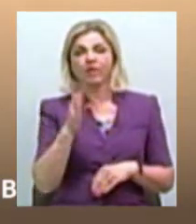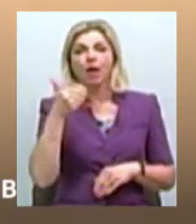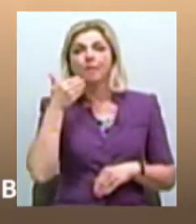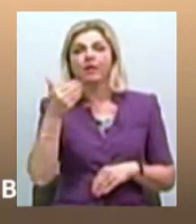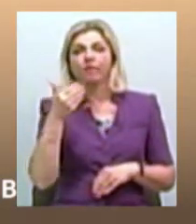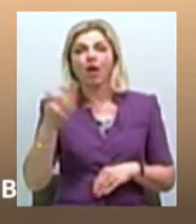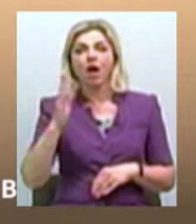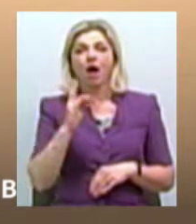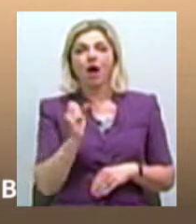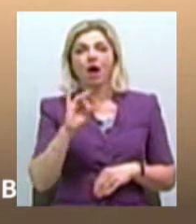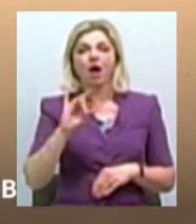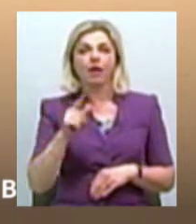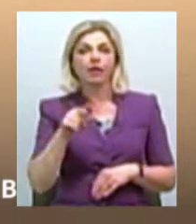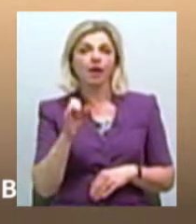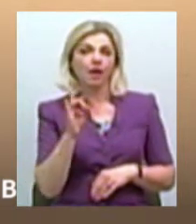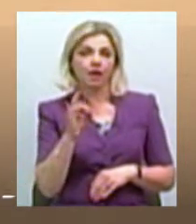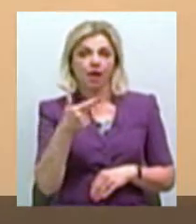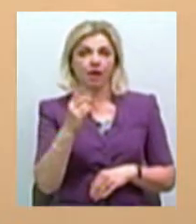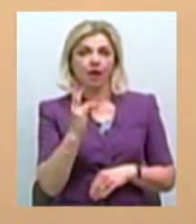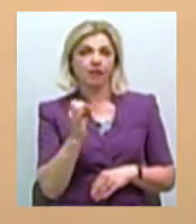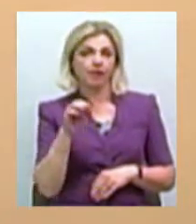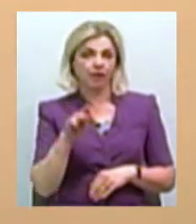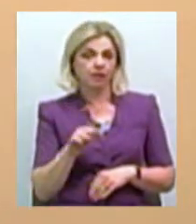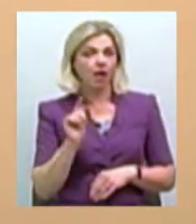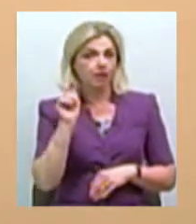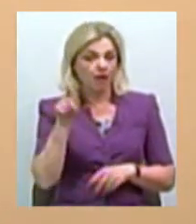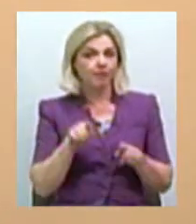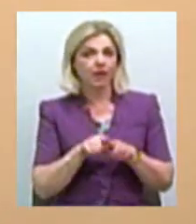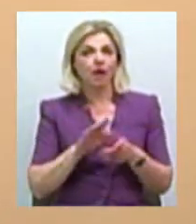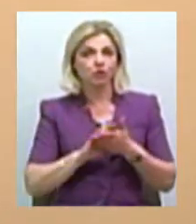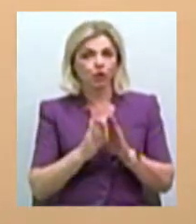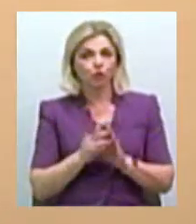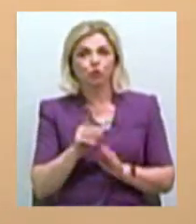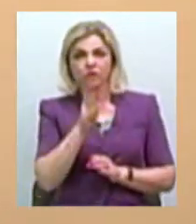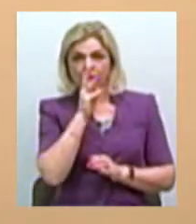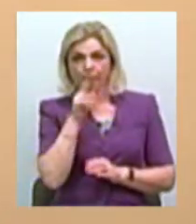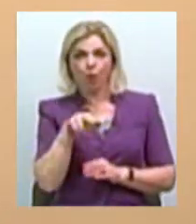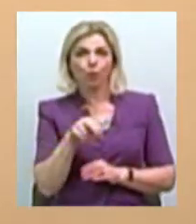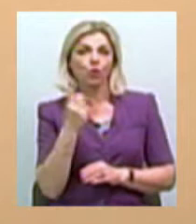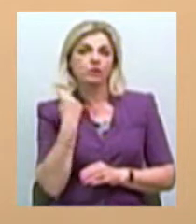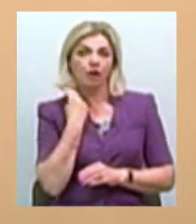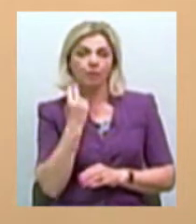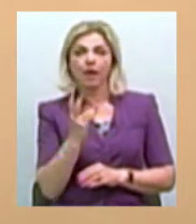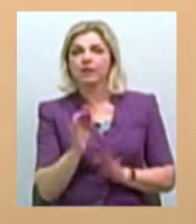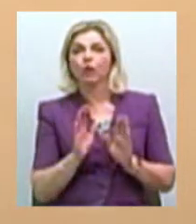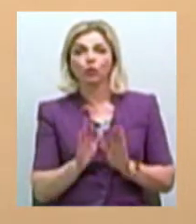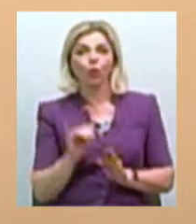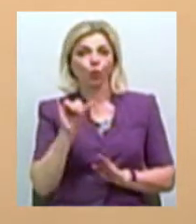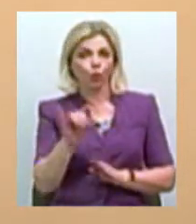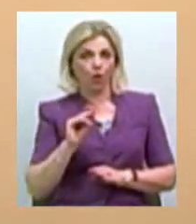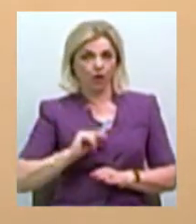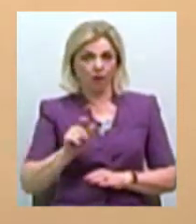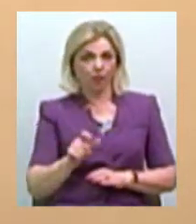кар'єрі «Граніт», і там така ситуація, що заборгованість по заробітній платі не тільки у працівників, але й